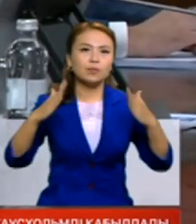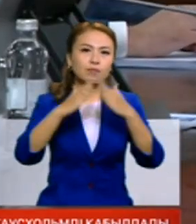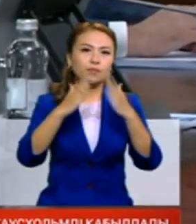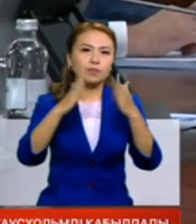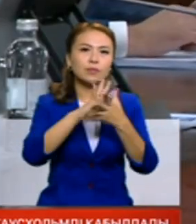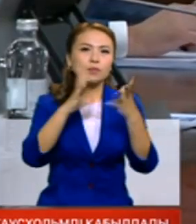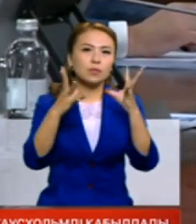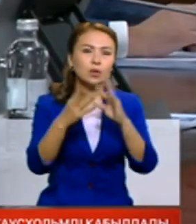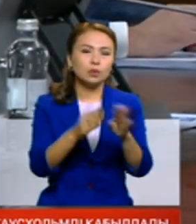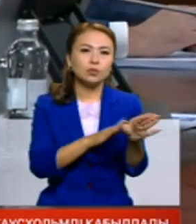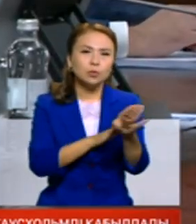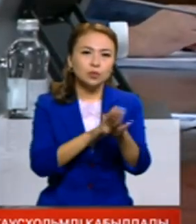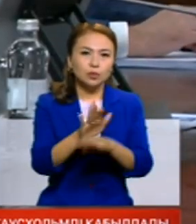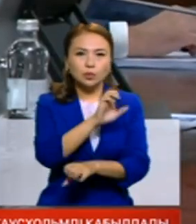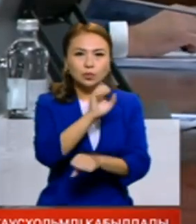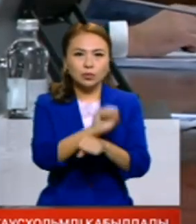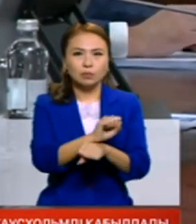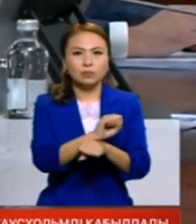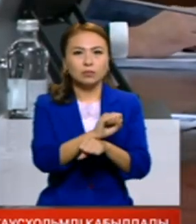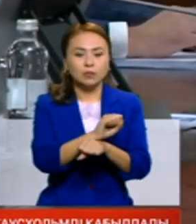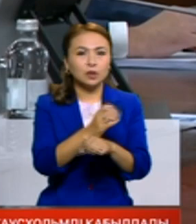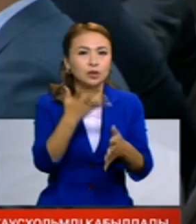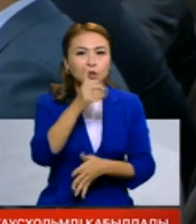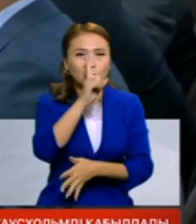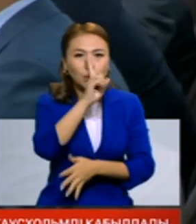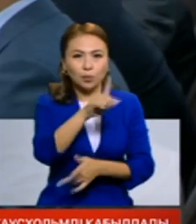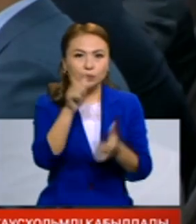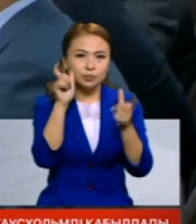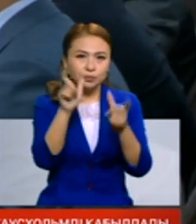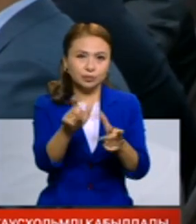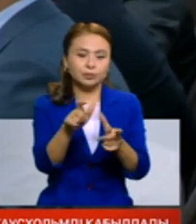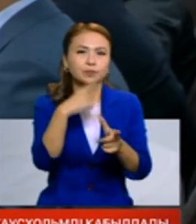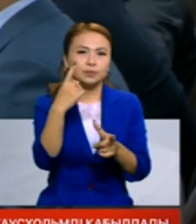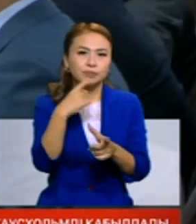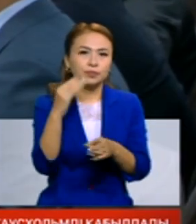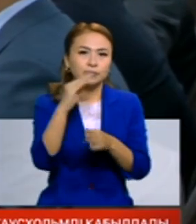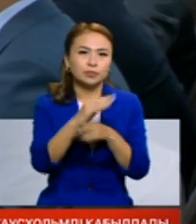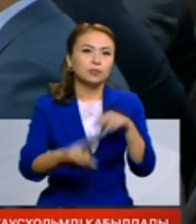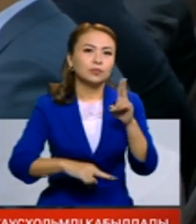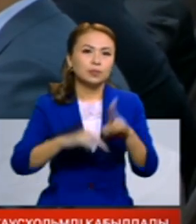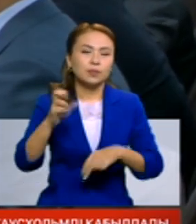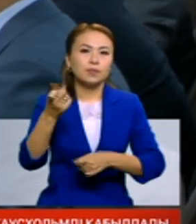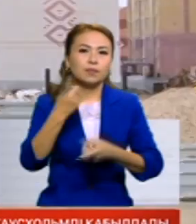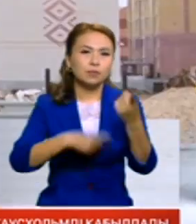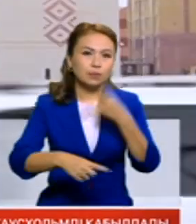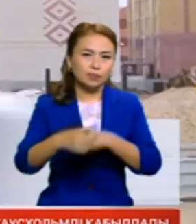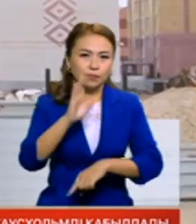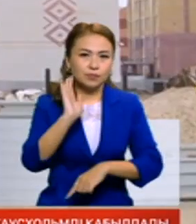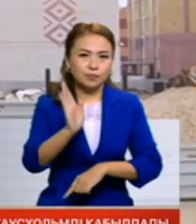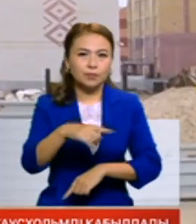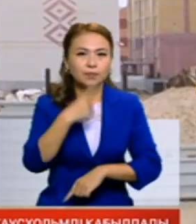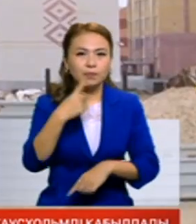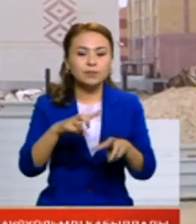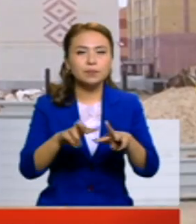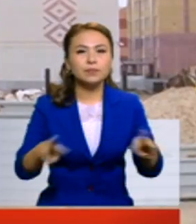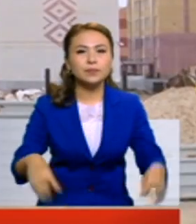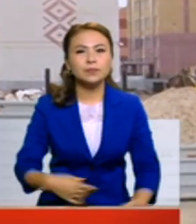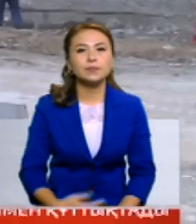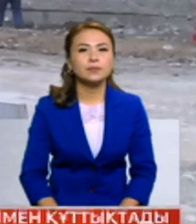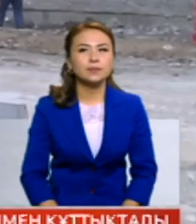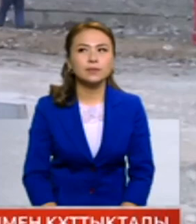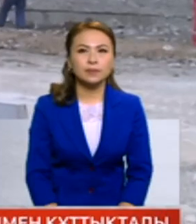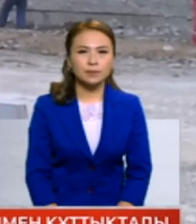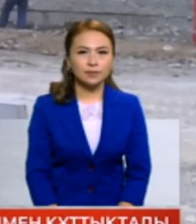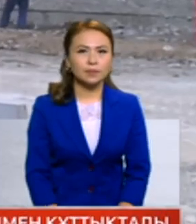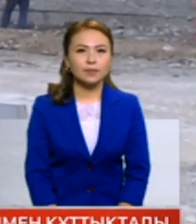ғимарат тұрғызуды толық тоқтатпасақ та шектеу қоюға мәжбүрміз. Содан кейін құрылысты қайта жандандырамыз, деді министр.